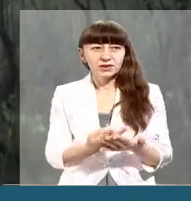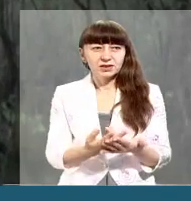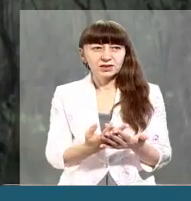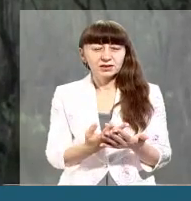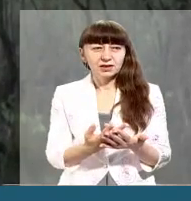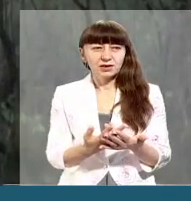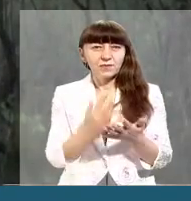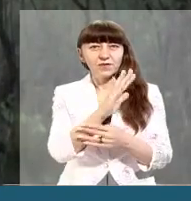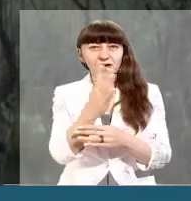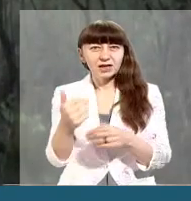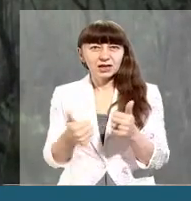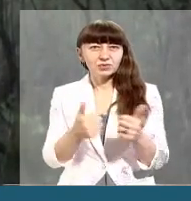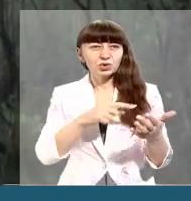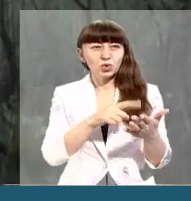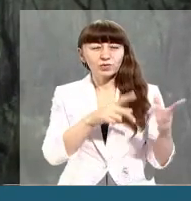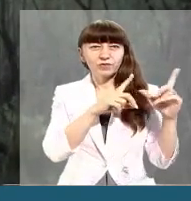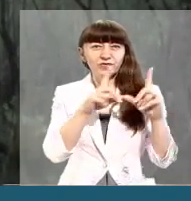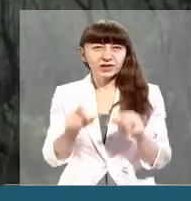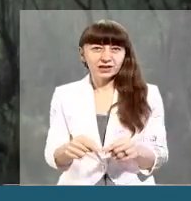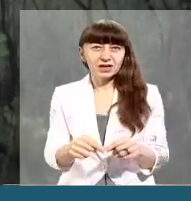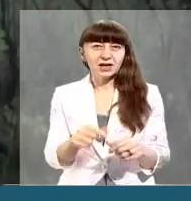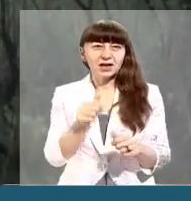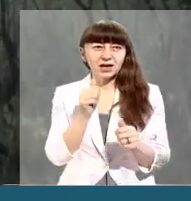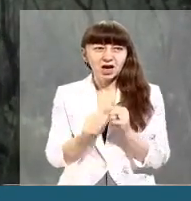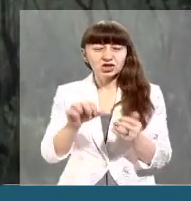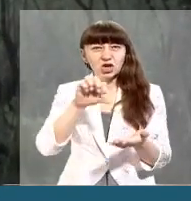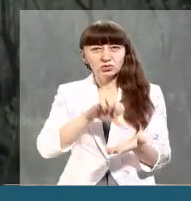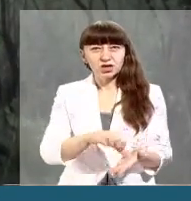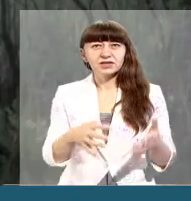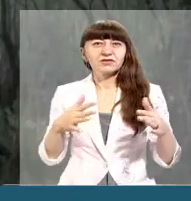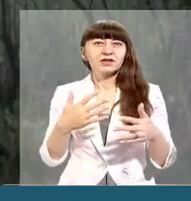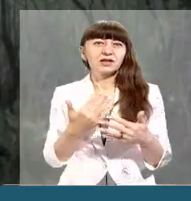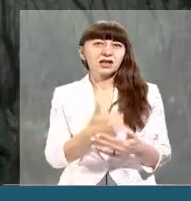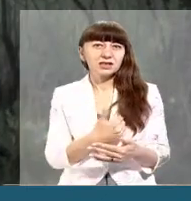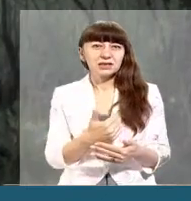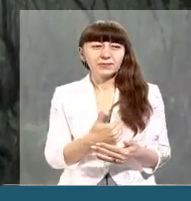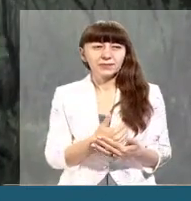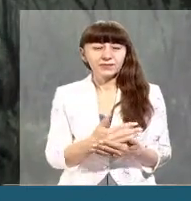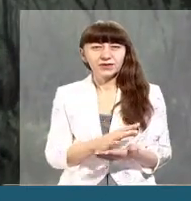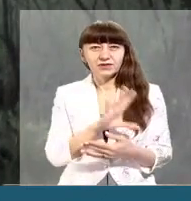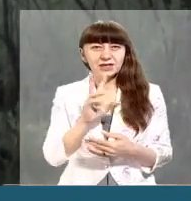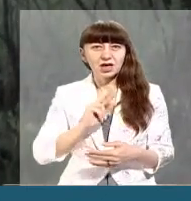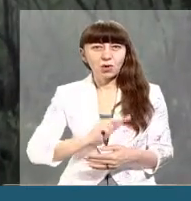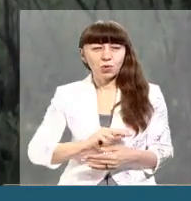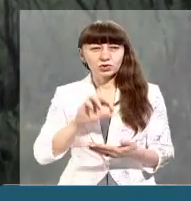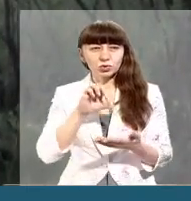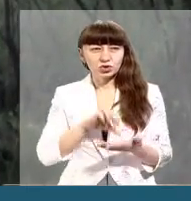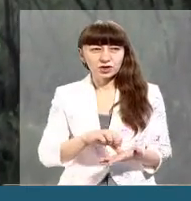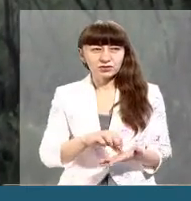лесном массиве рядом с городом выехали также принять активное участие с нашими сотрудниками. Все сотрудники